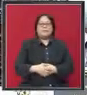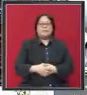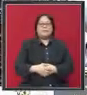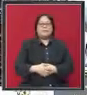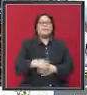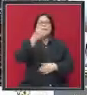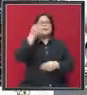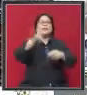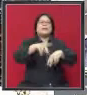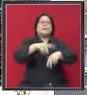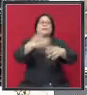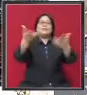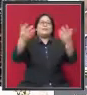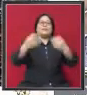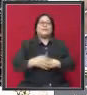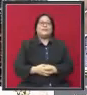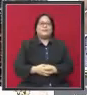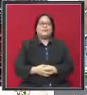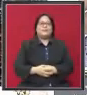bagi tambah lagi.